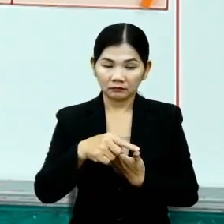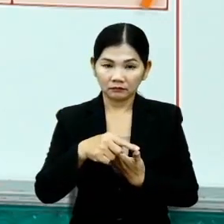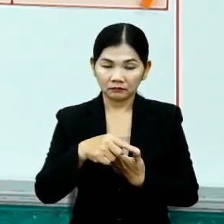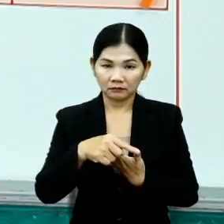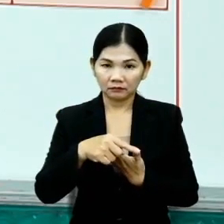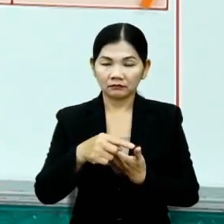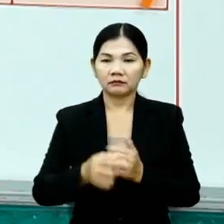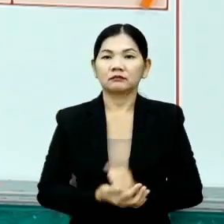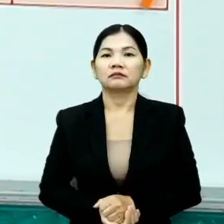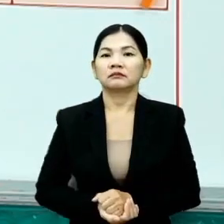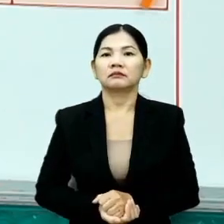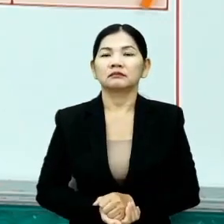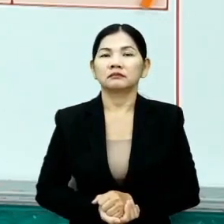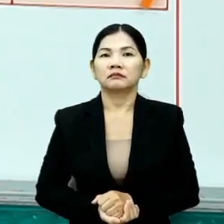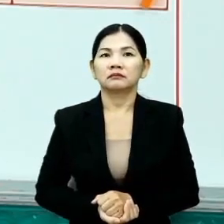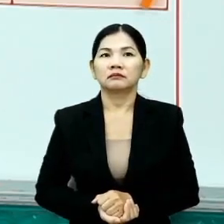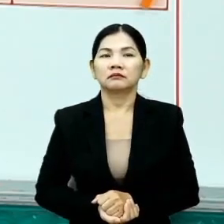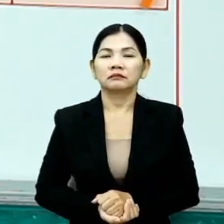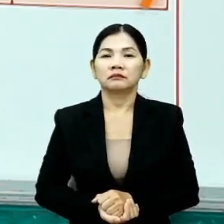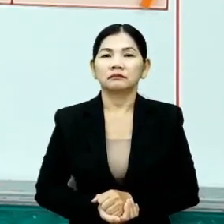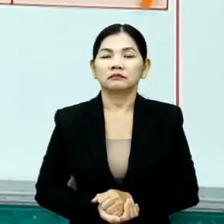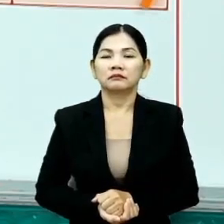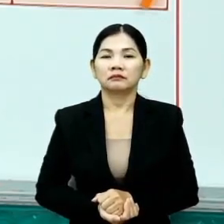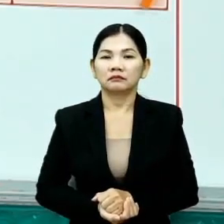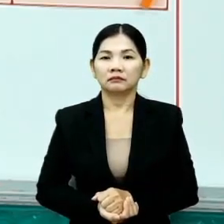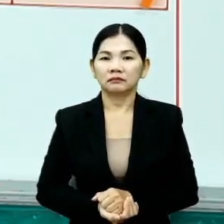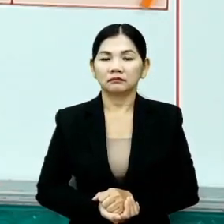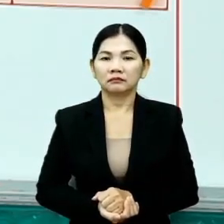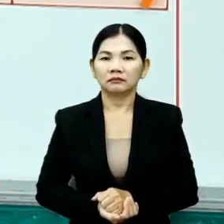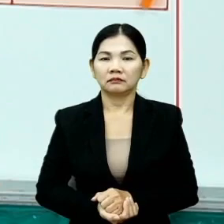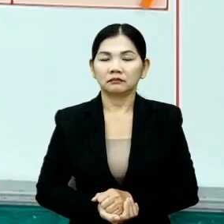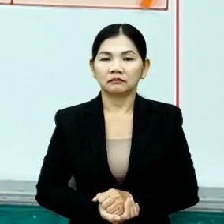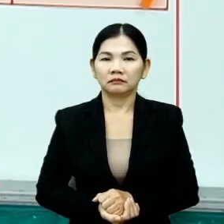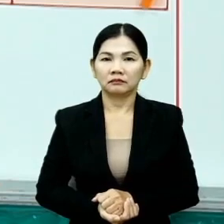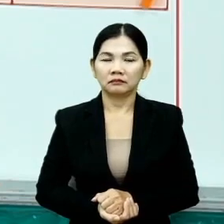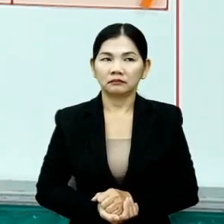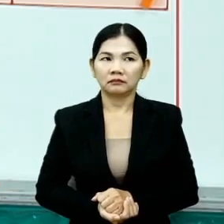ó thỏ cha con